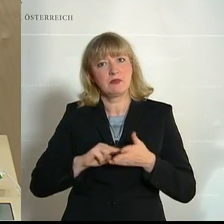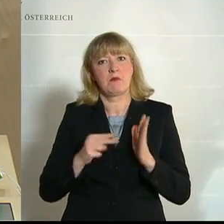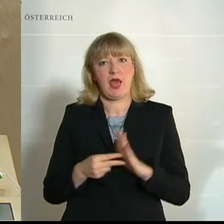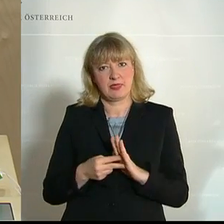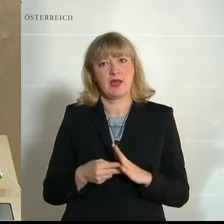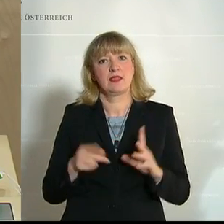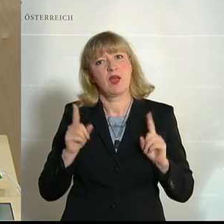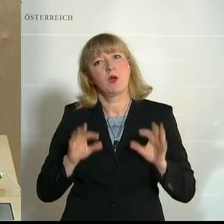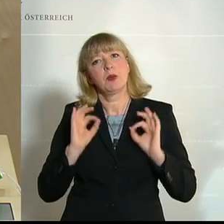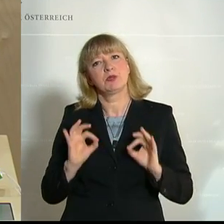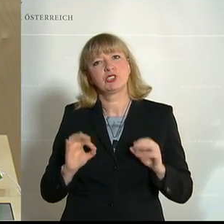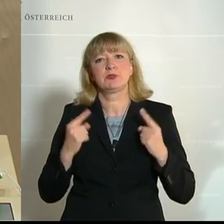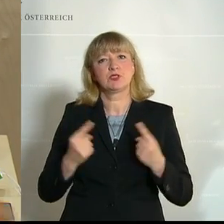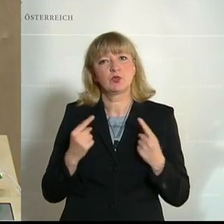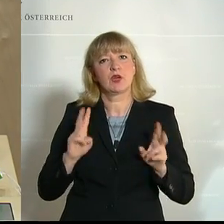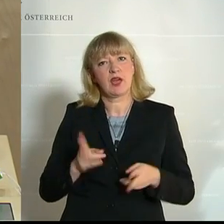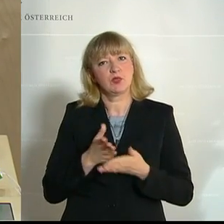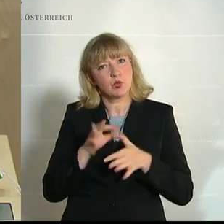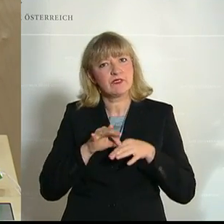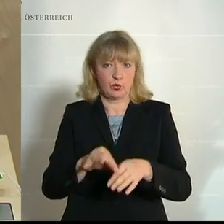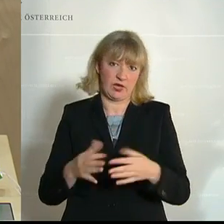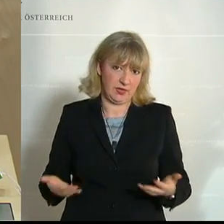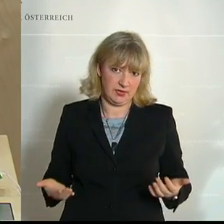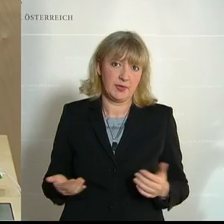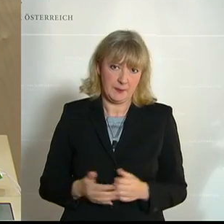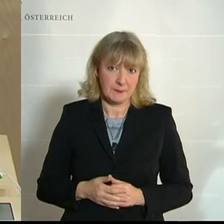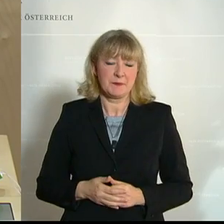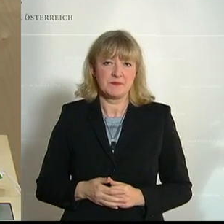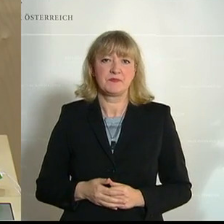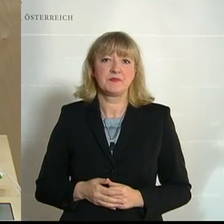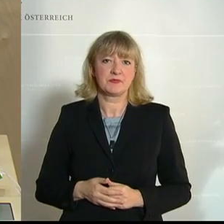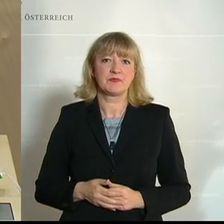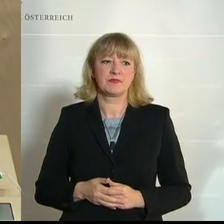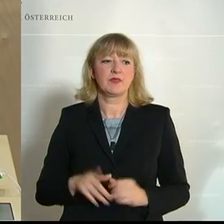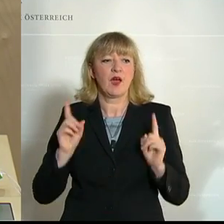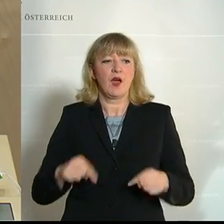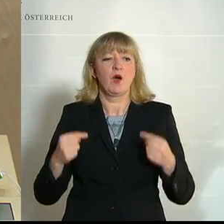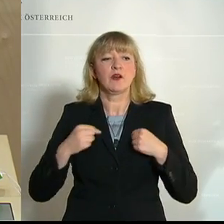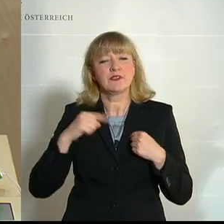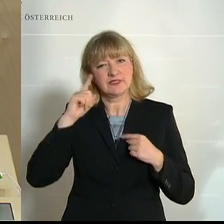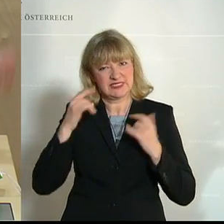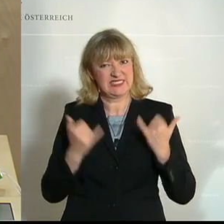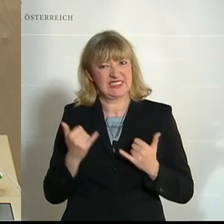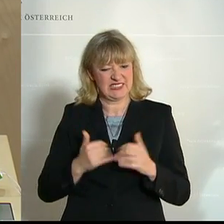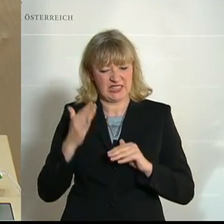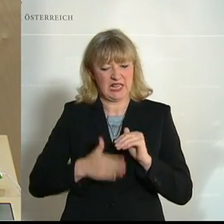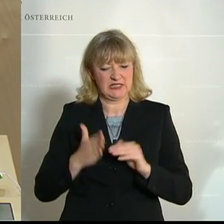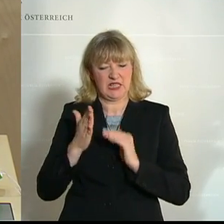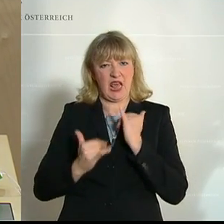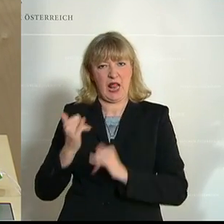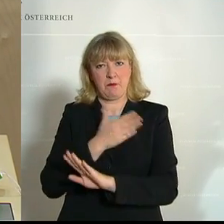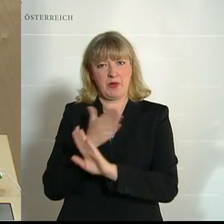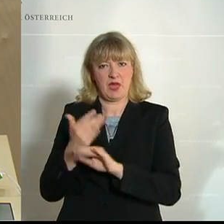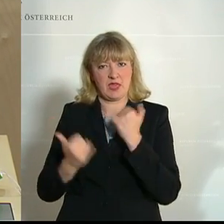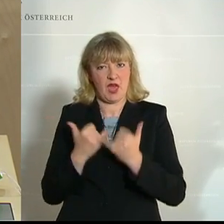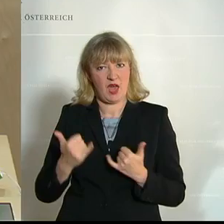können und unter gewissen Umständen durchführen können. Und vor allem, wir wissen, dass gerade jetzt im letzten halben Jahr kann sich